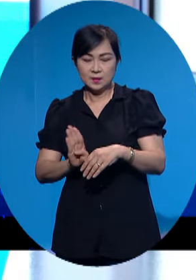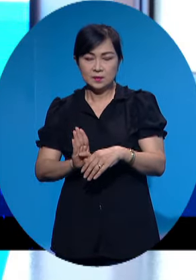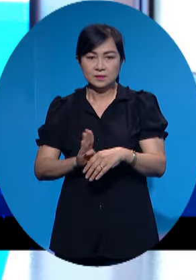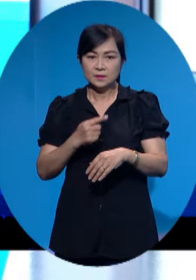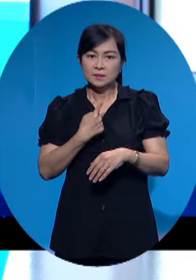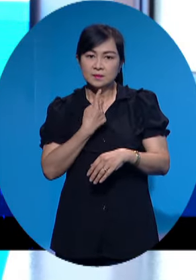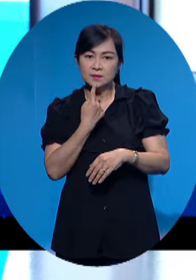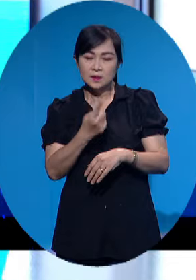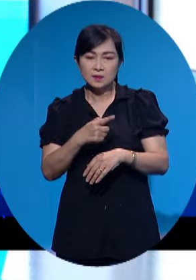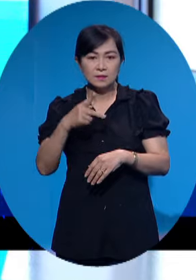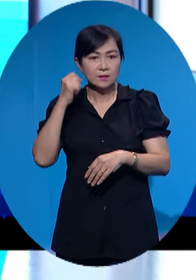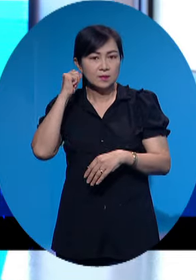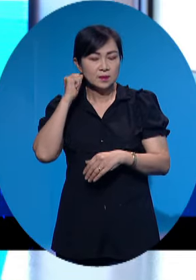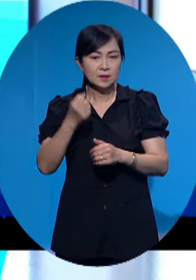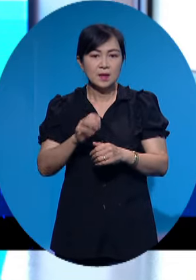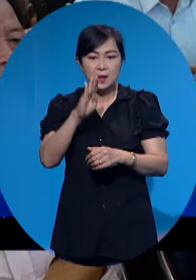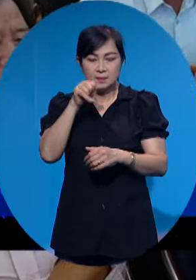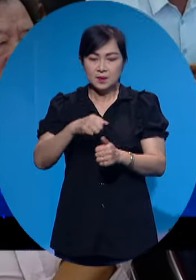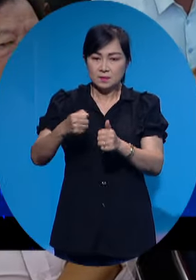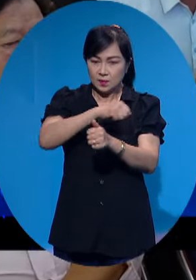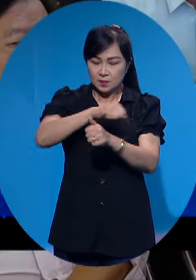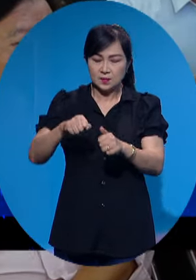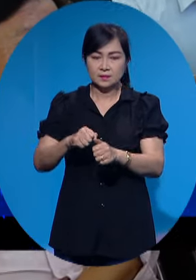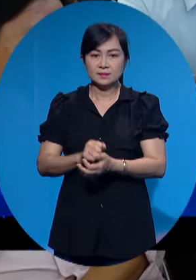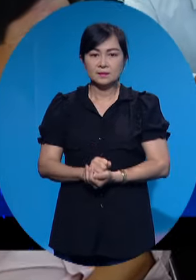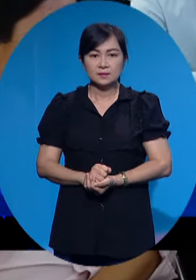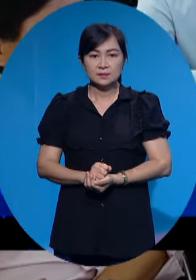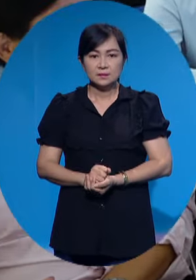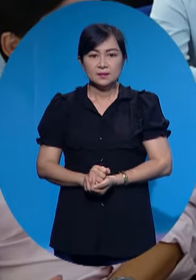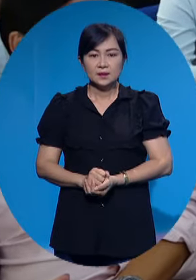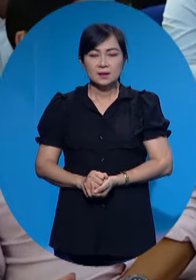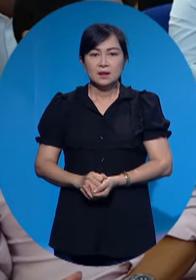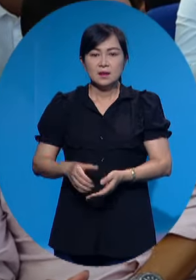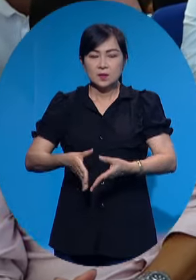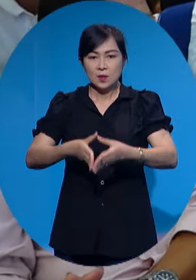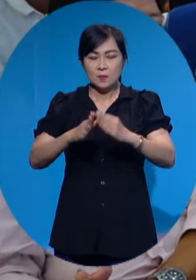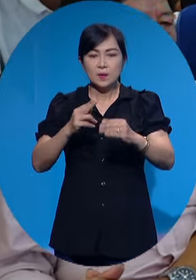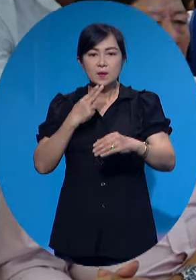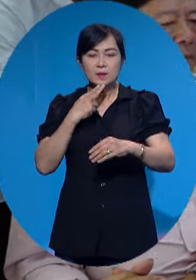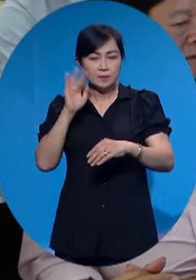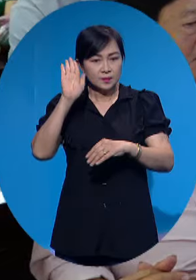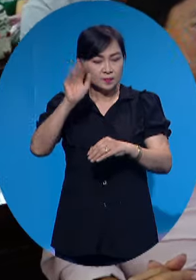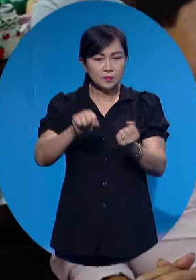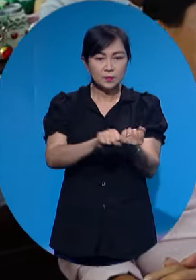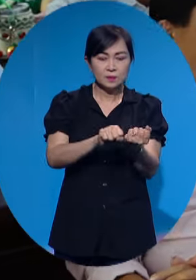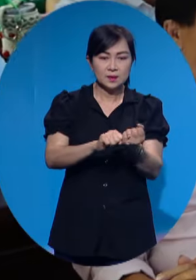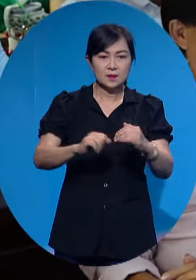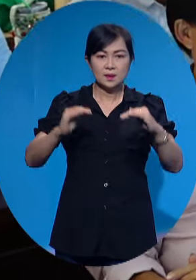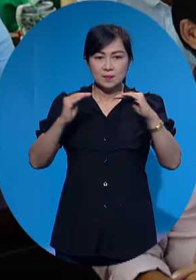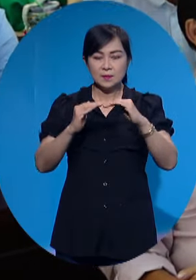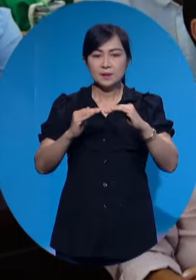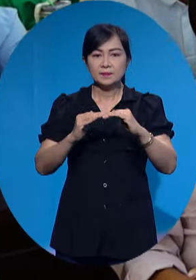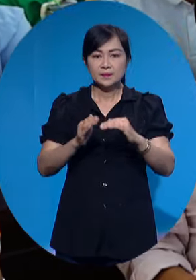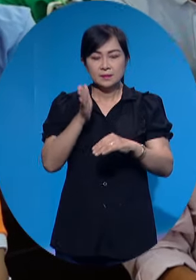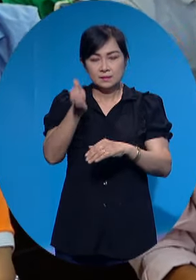tuyên truyền viên phụ nữ bị bạo lực hoặc có nguy cơ bị bạo lực là thành viên của câu lạc bộ nam giới tiên ph thúc đẩy bình đẳng giới